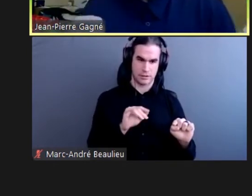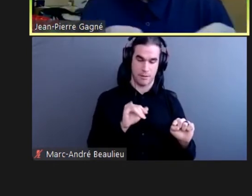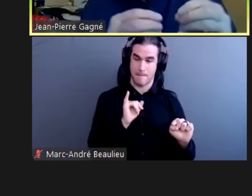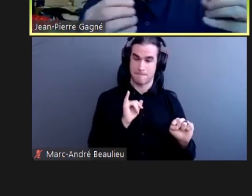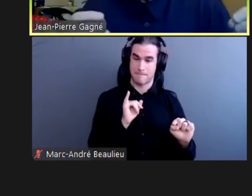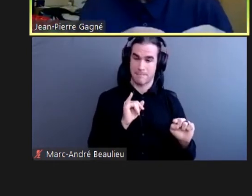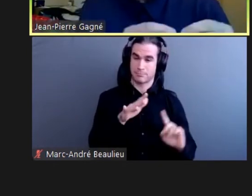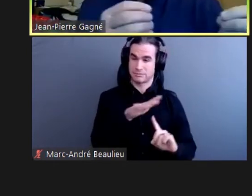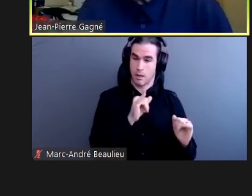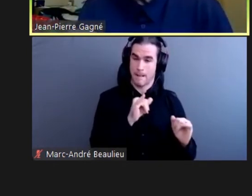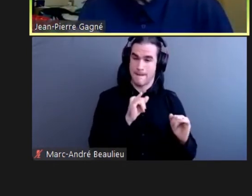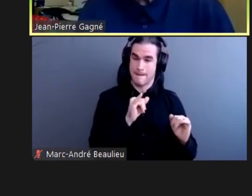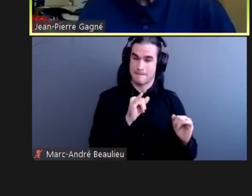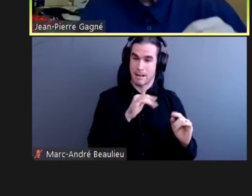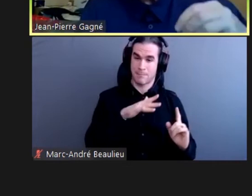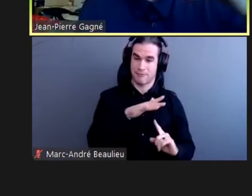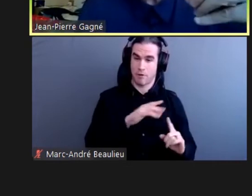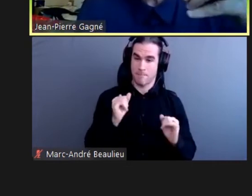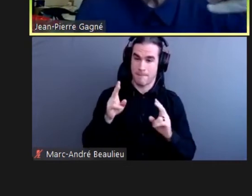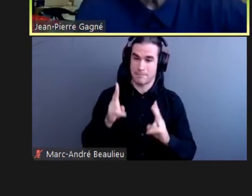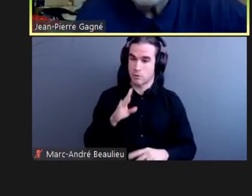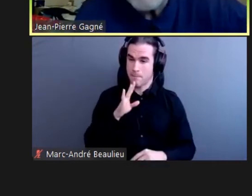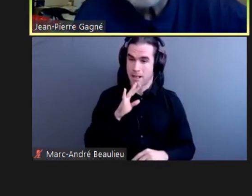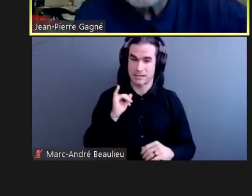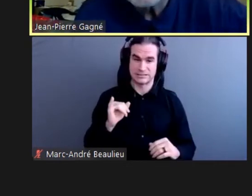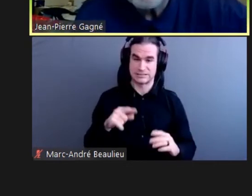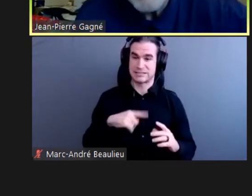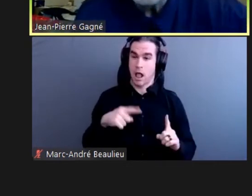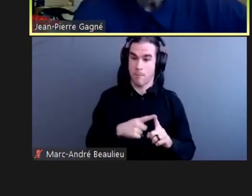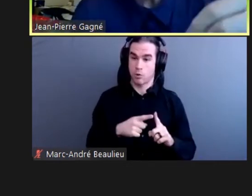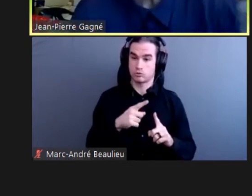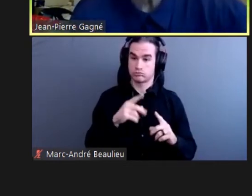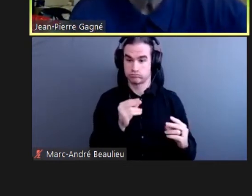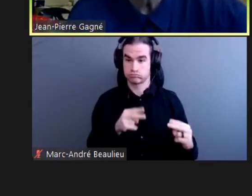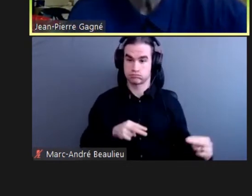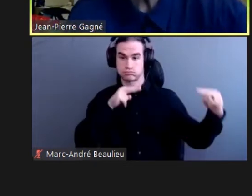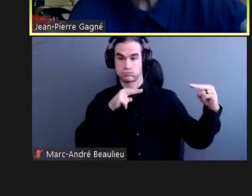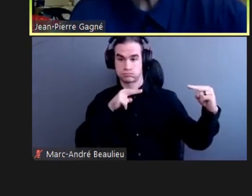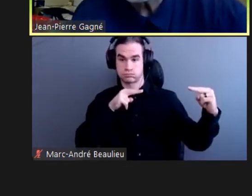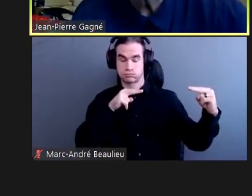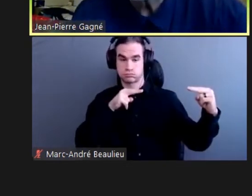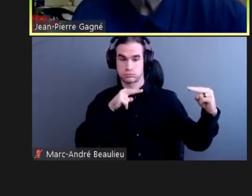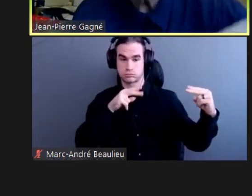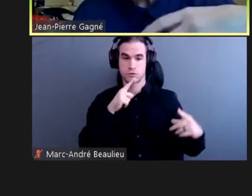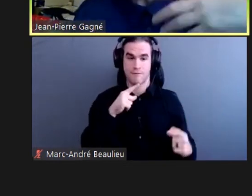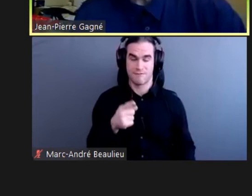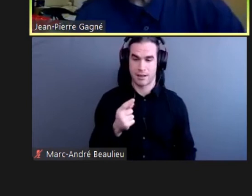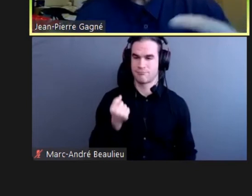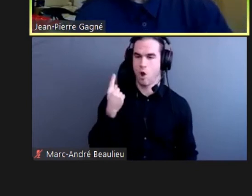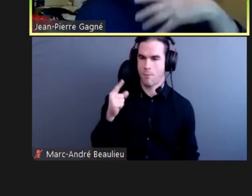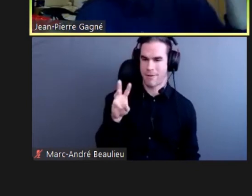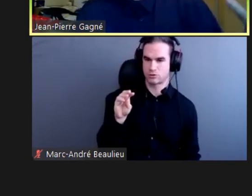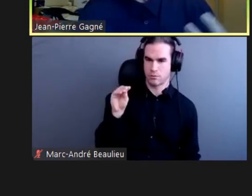là, avec le même bruit, les mêmes conditions, la même personne qui parle, si maintenant on peut voir la personne qui parle, bien là, on va comprendre jusqu'à 60 %.